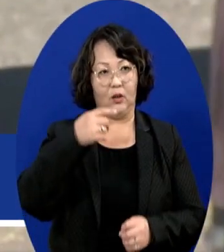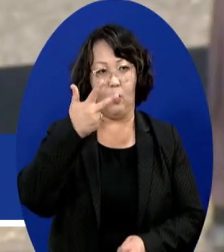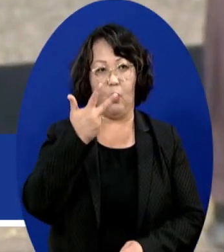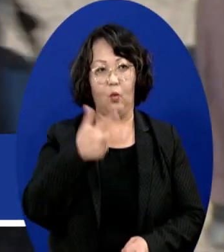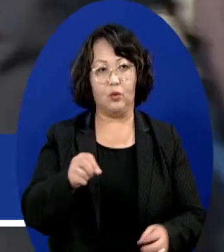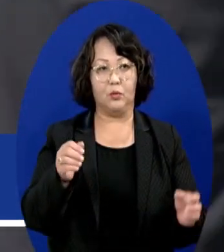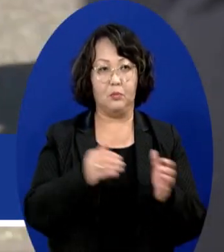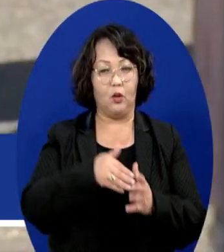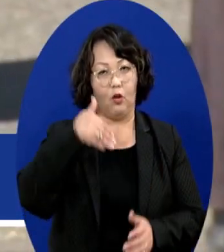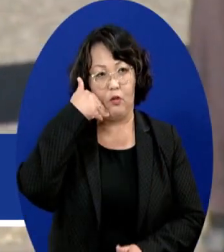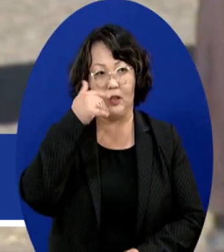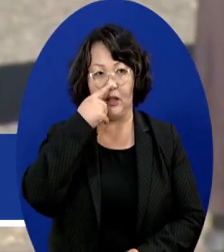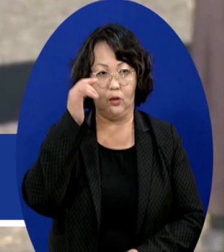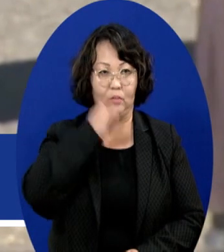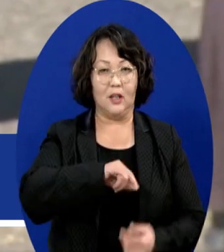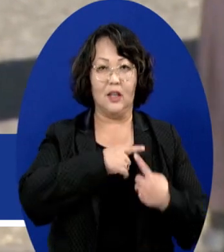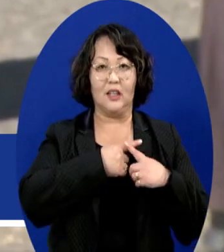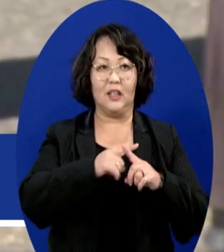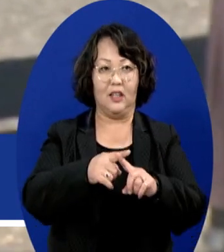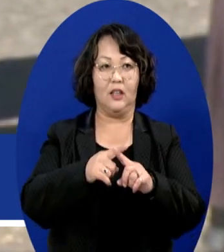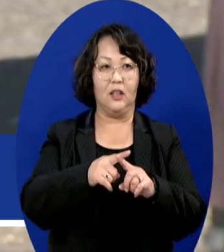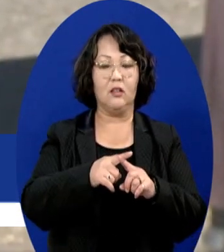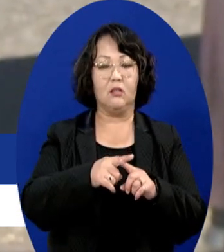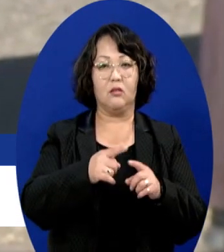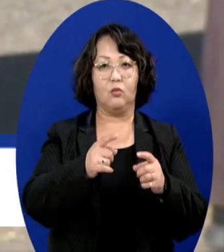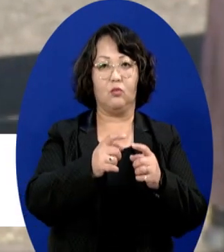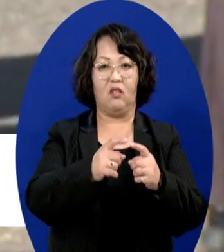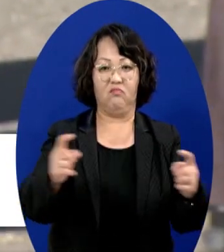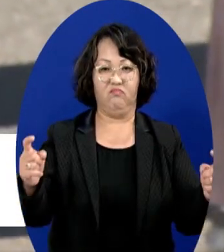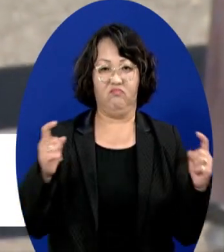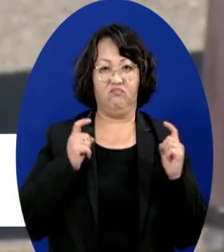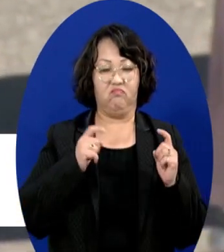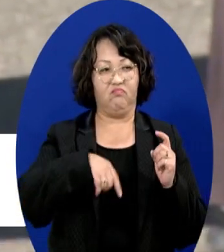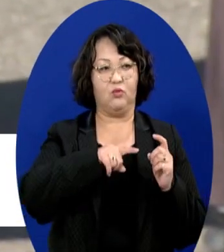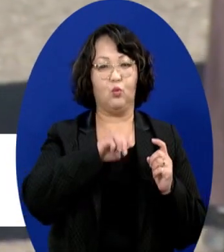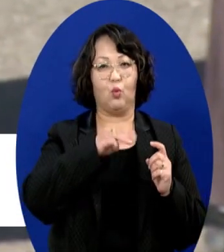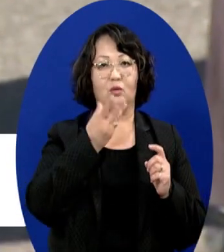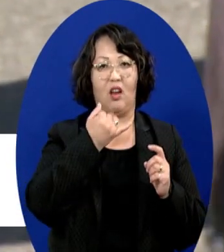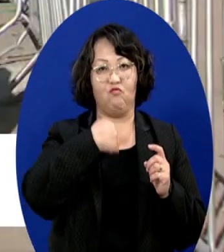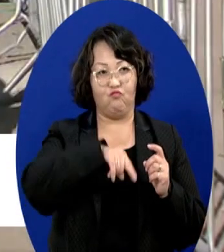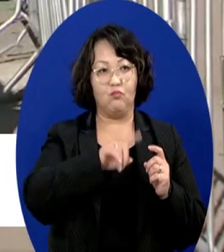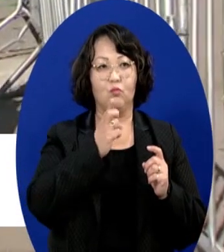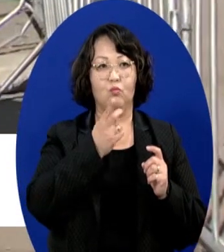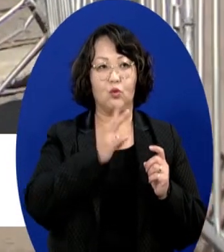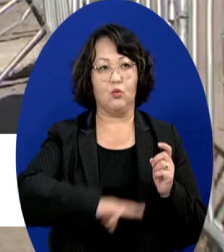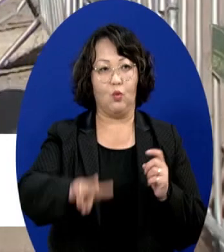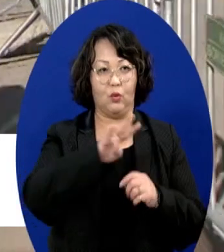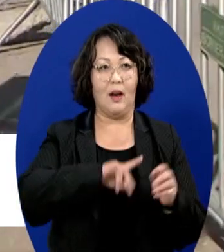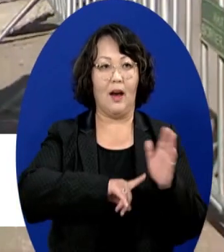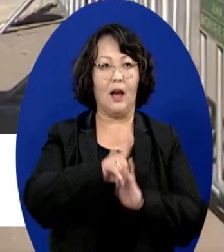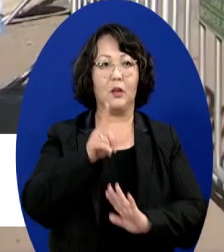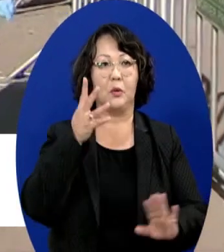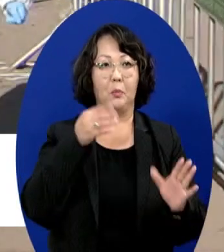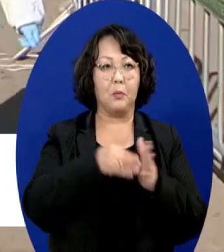талын тусгаарлах галийн тусгаарлах бүсэд бүрэн хүлээлгэж өгсөн байгаа. Тэгээ өнөөдөр анхны 4 мянган хүн ингээд гарч байна. Тэ